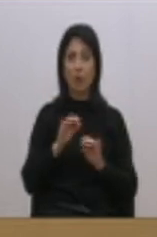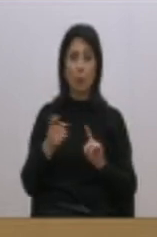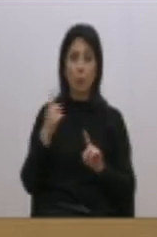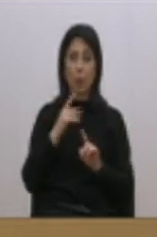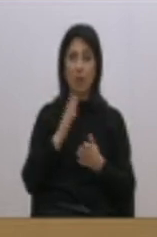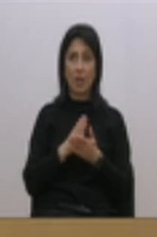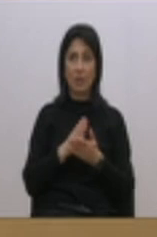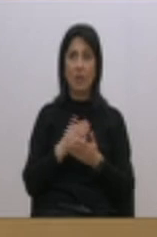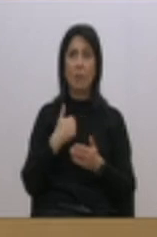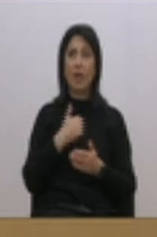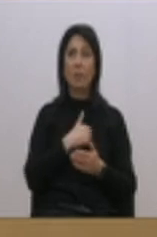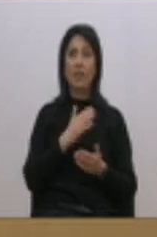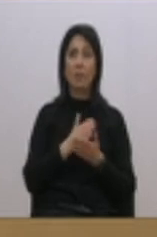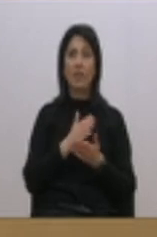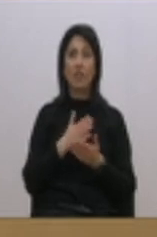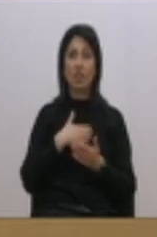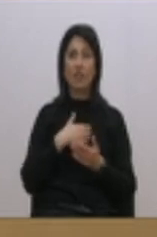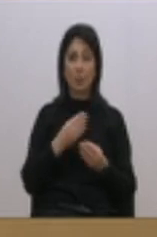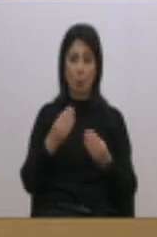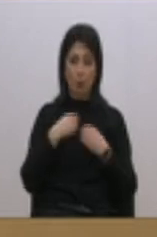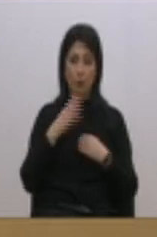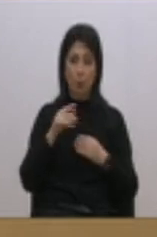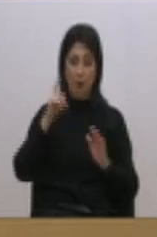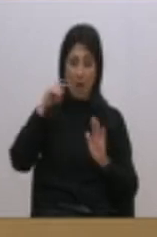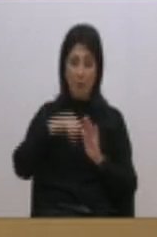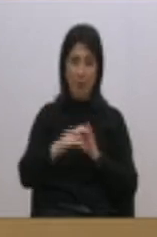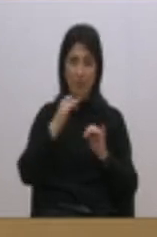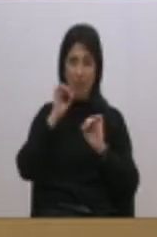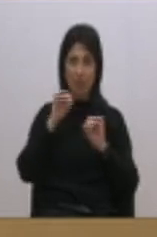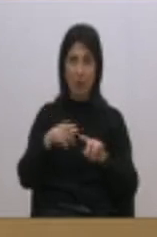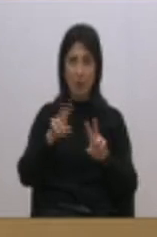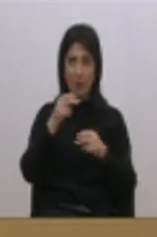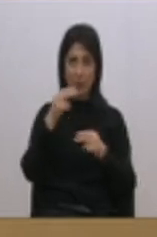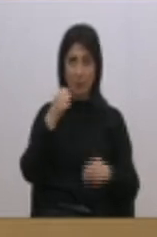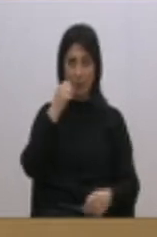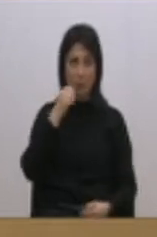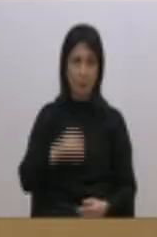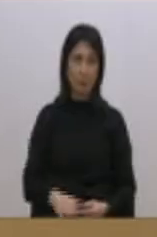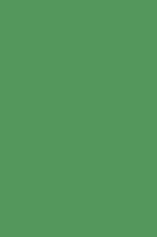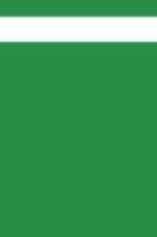dgas. Me imedi maqs rom chven mogvetsema kide upro khmat saubris sashvaleba am temaze. Maro